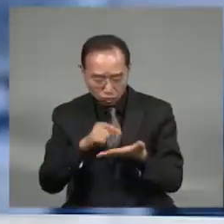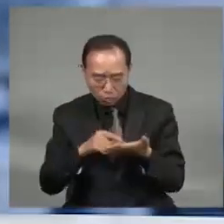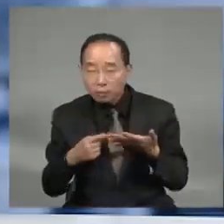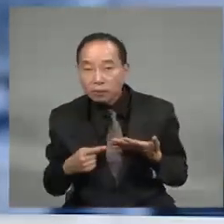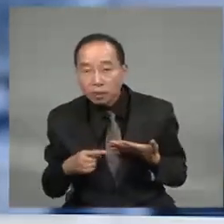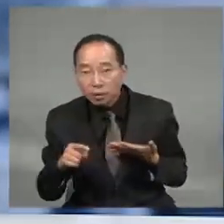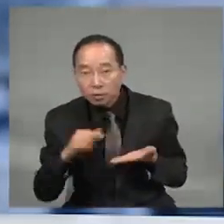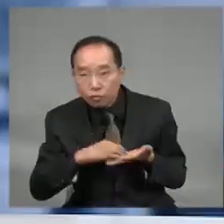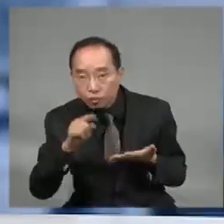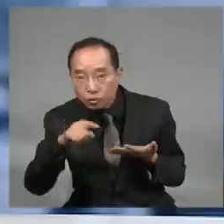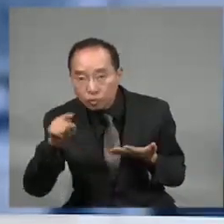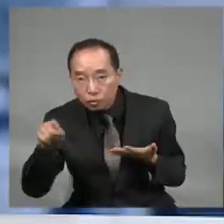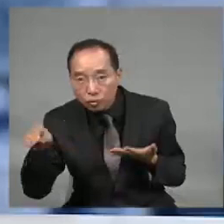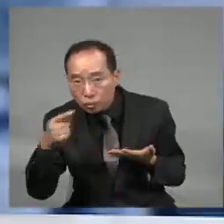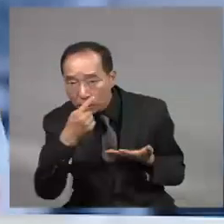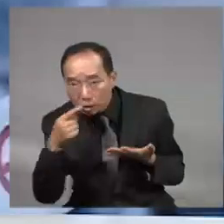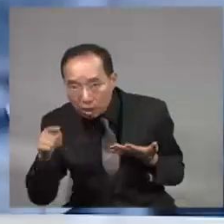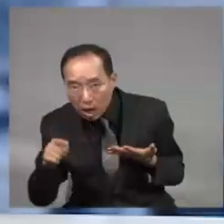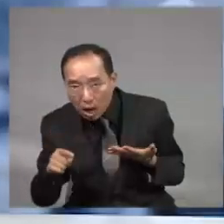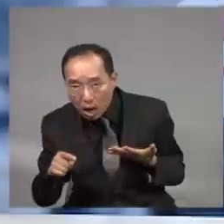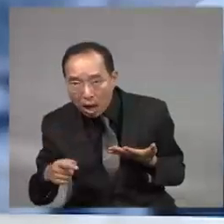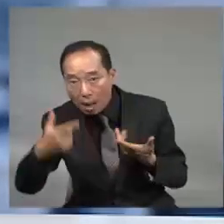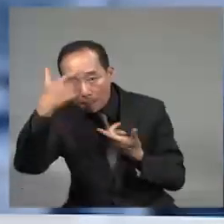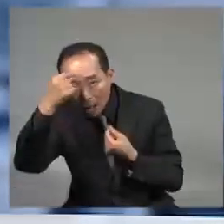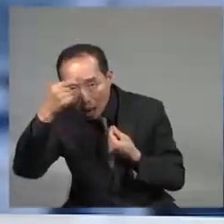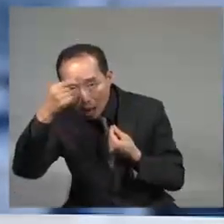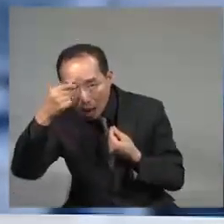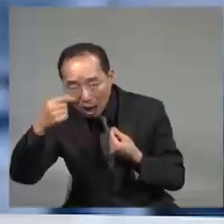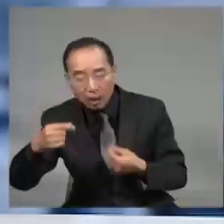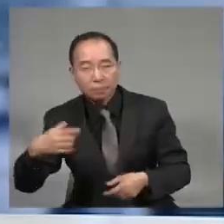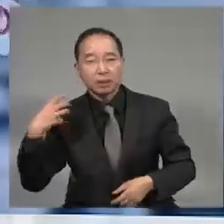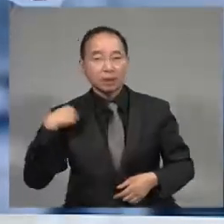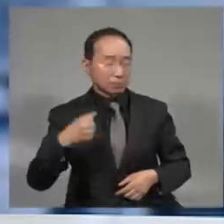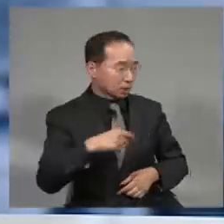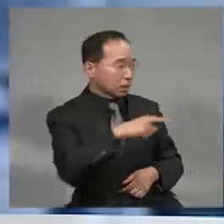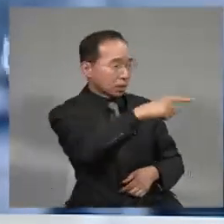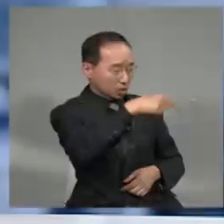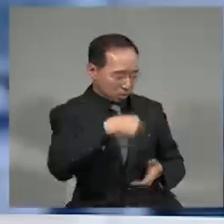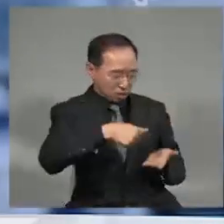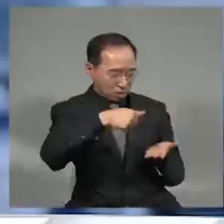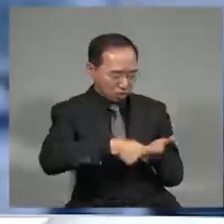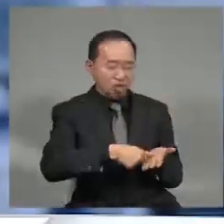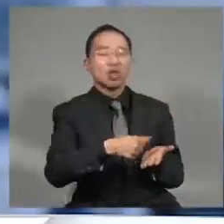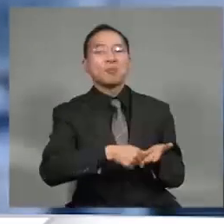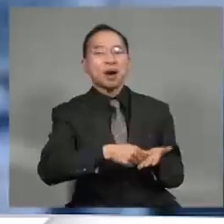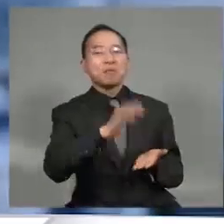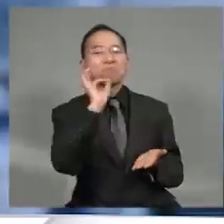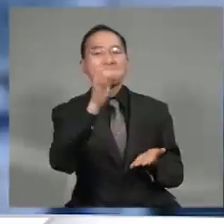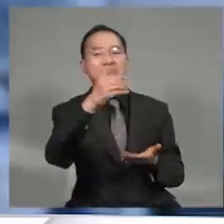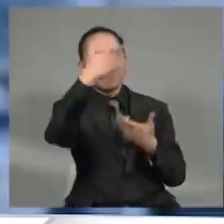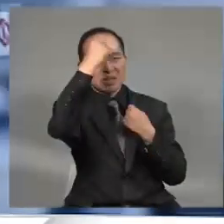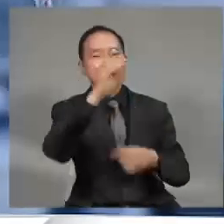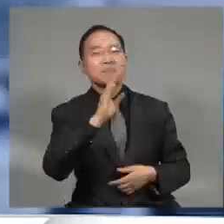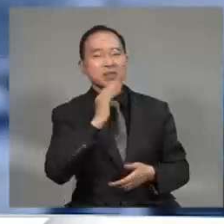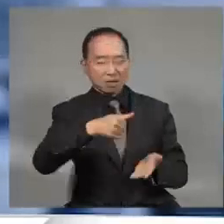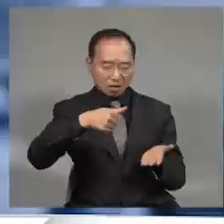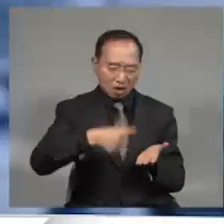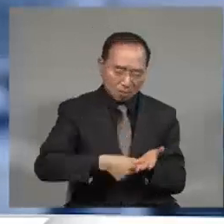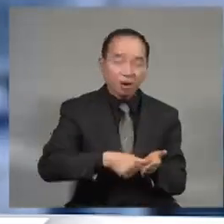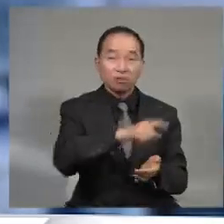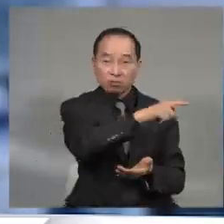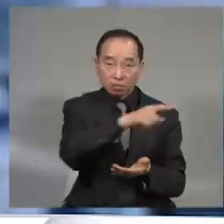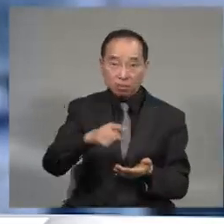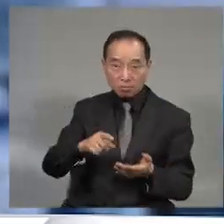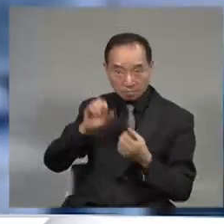확인하고 담당자가 서명 날인을 하도록 되어 있습니다. 그렇군요. 네. 이 숫자가 확실히 맞아야 되겠죠. 네. 아주 중요하니까요.